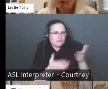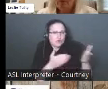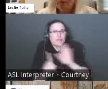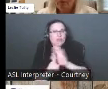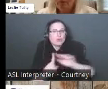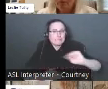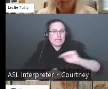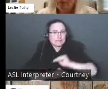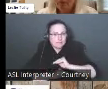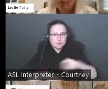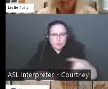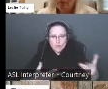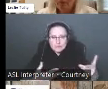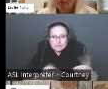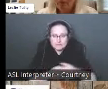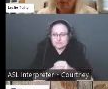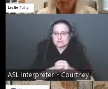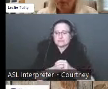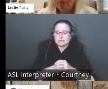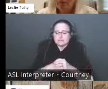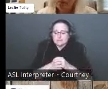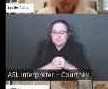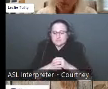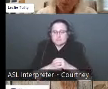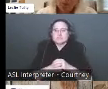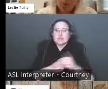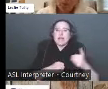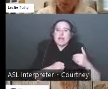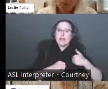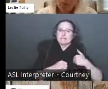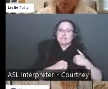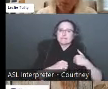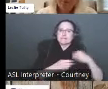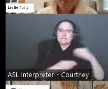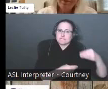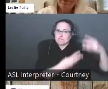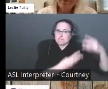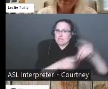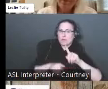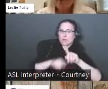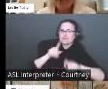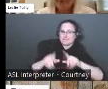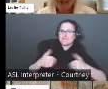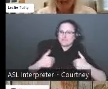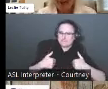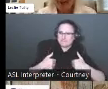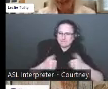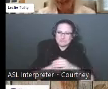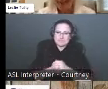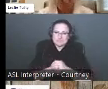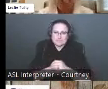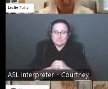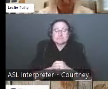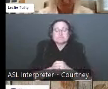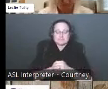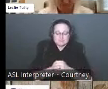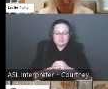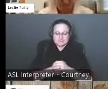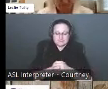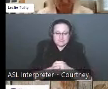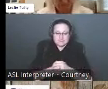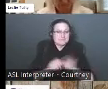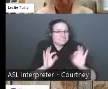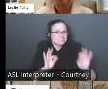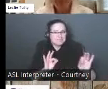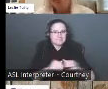Donc, je me pose des questions sur le genre de service fourni. J'ai plusieurs questions à vous poser.